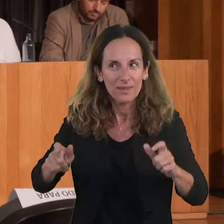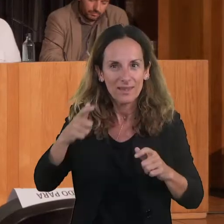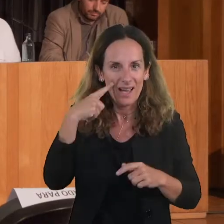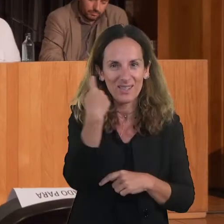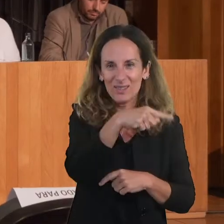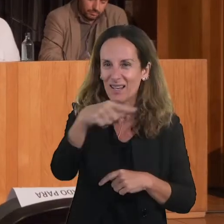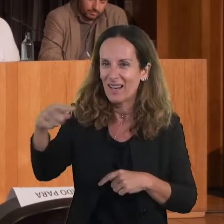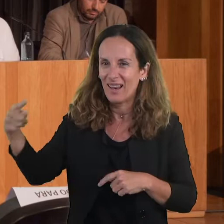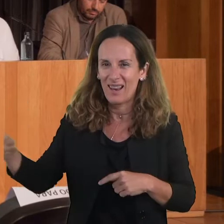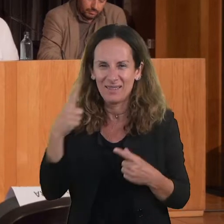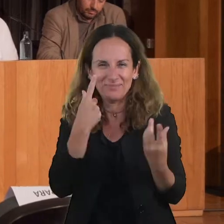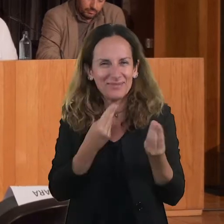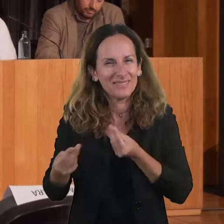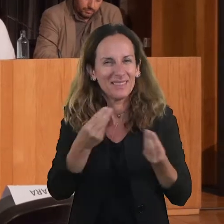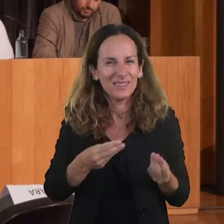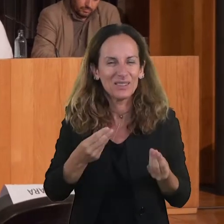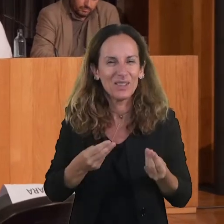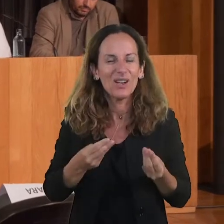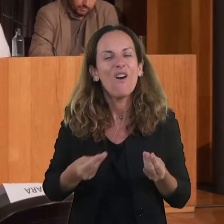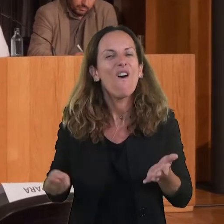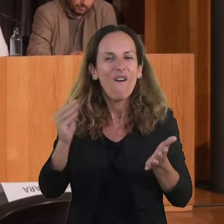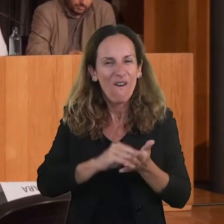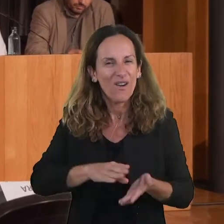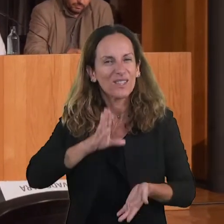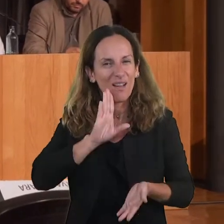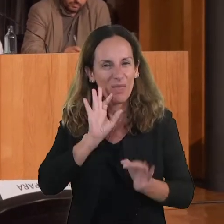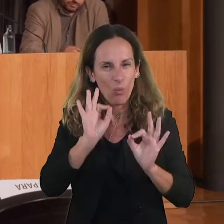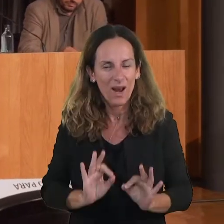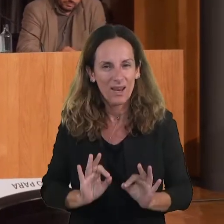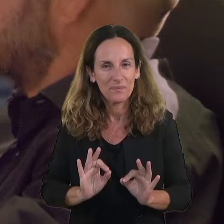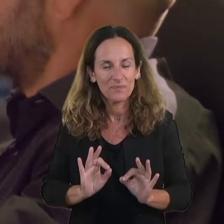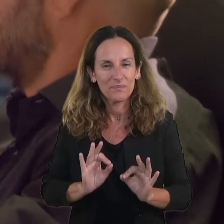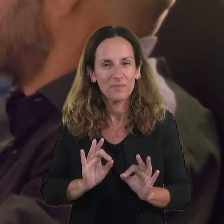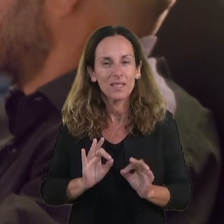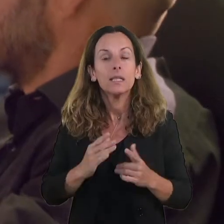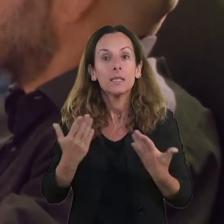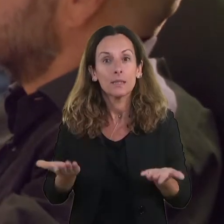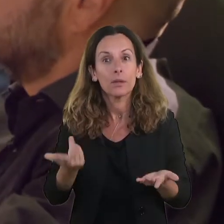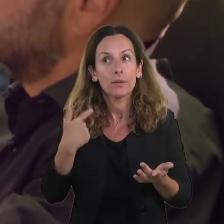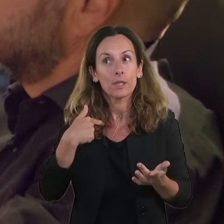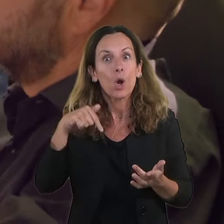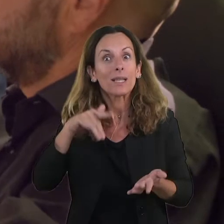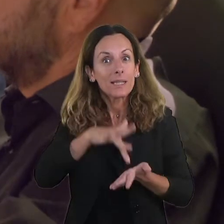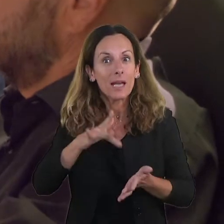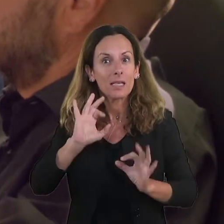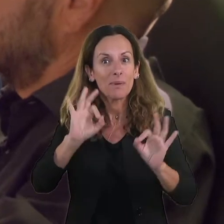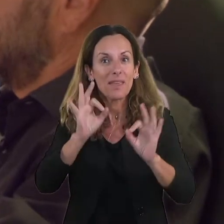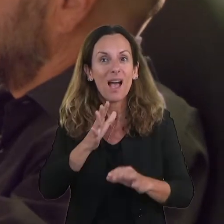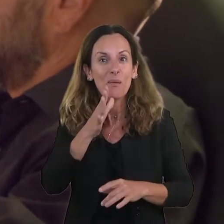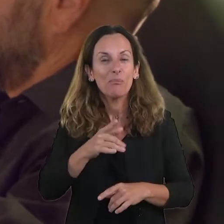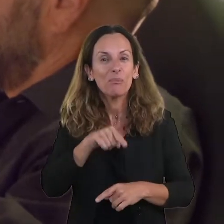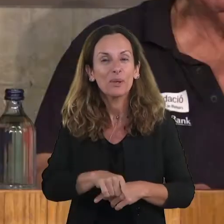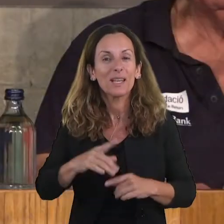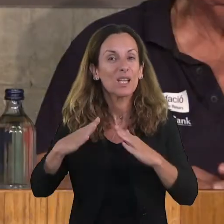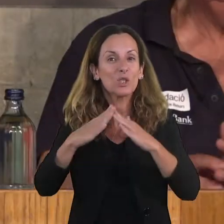presents. Com dèiem, avui també és un dia especial i lligat a Lluc i a la Serra de Tramuntana, perquè avui fa 11 anys que se va declarar la Serra